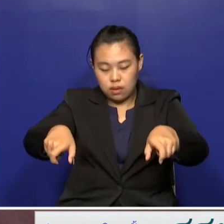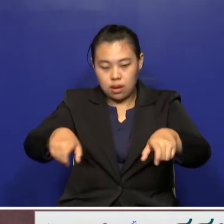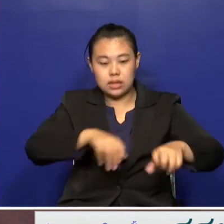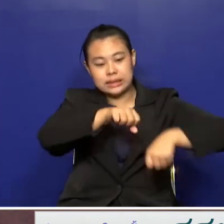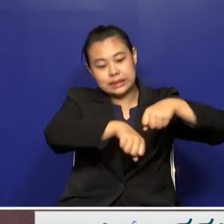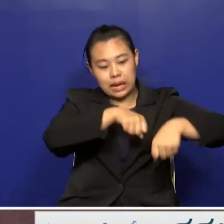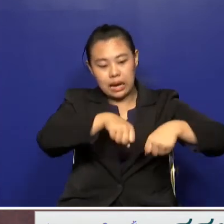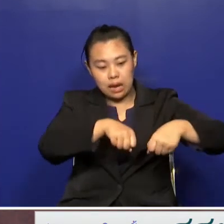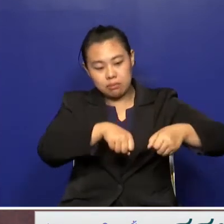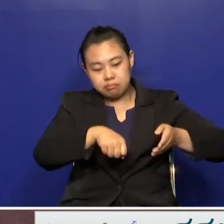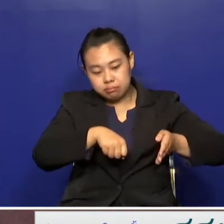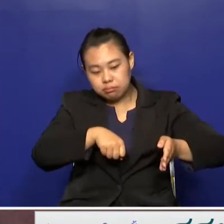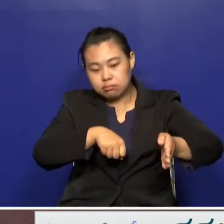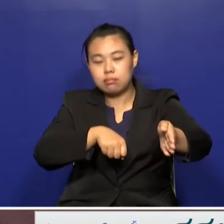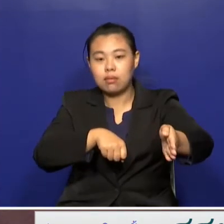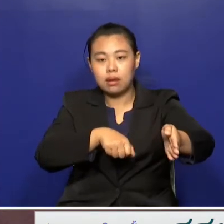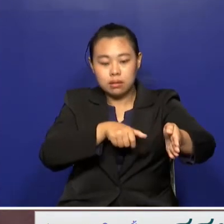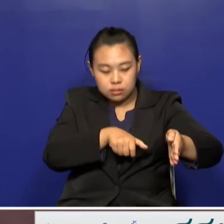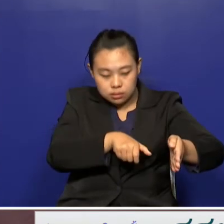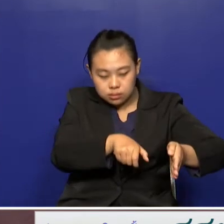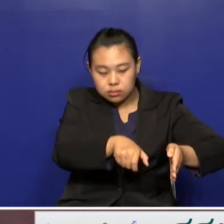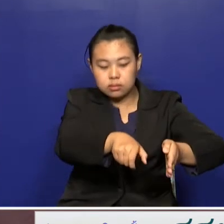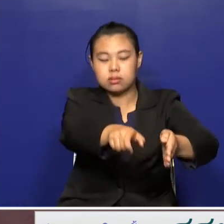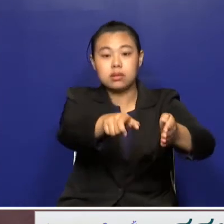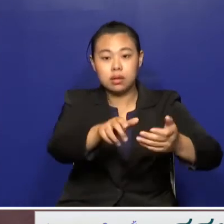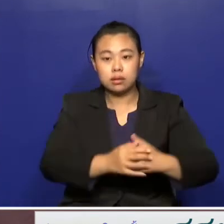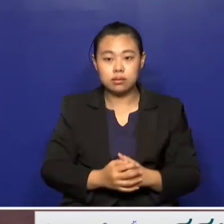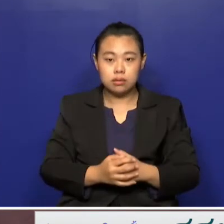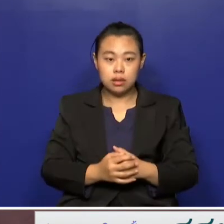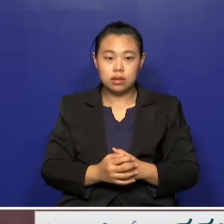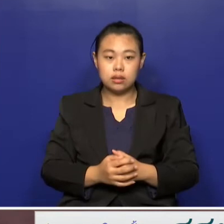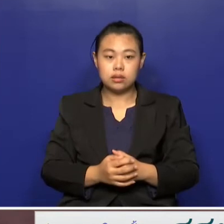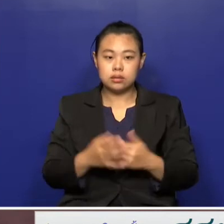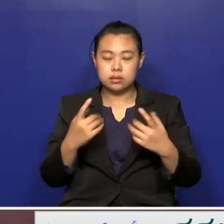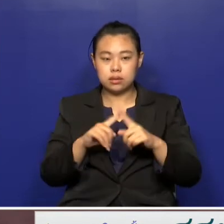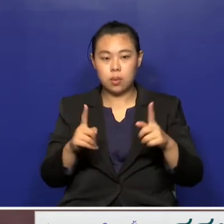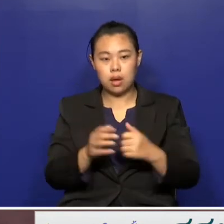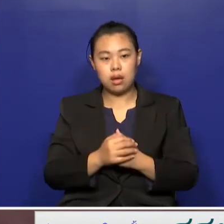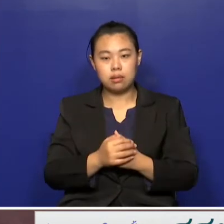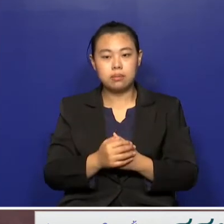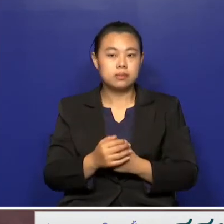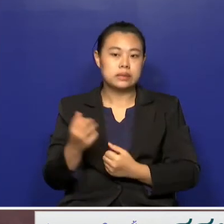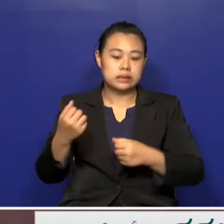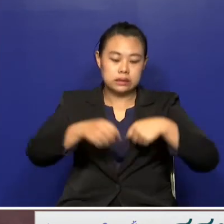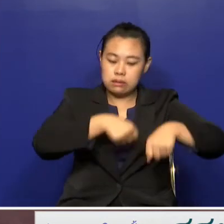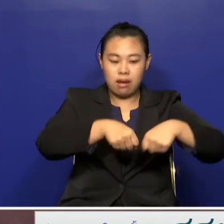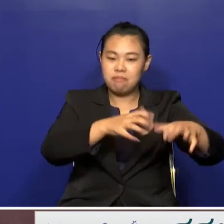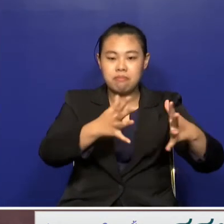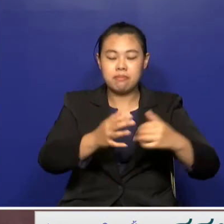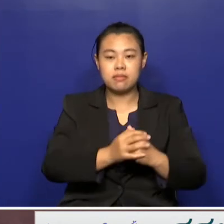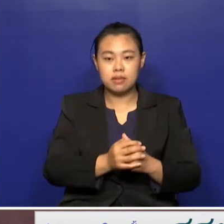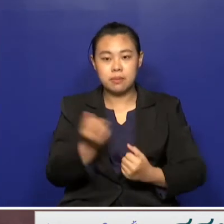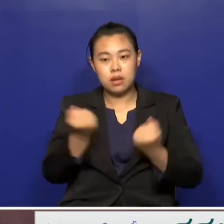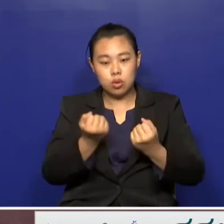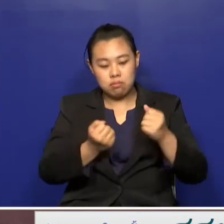งานแล้วนะคะมีรถยนต์เนี่ยจอดริมถนนทั้งสองฝั่งนะคะรวมทั้งเนี่ยถนนเส้นนี้นะคะ